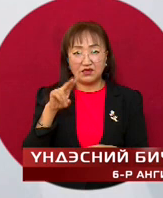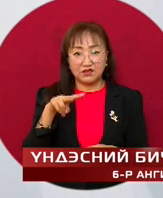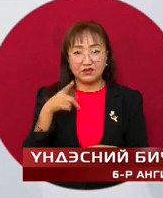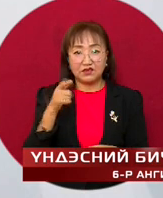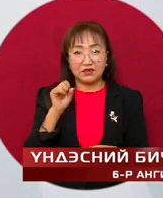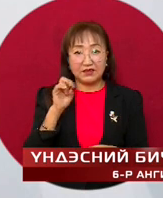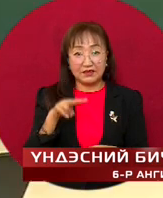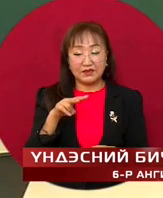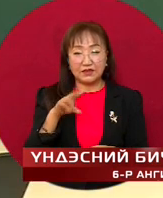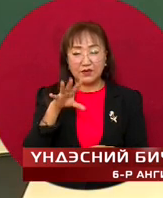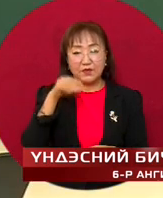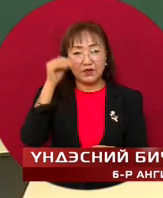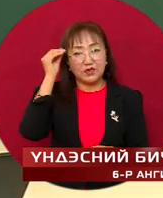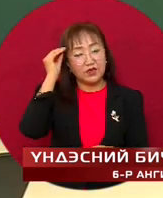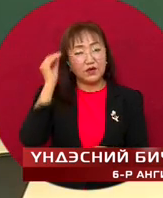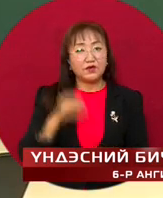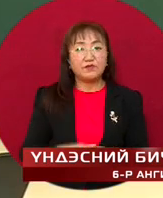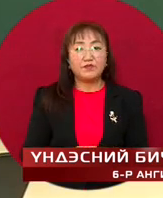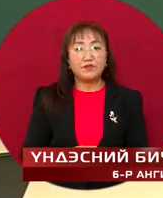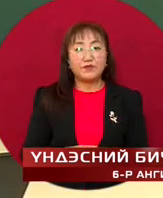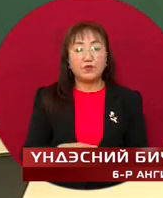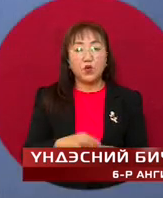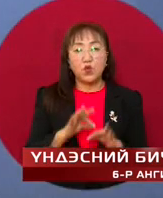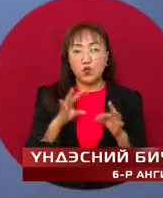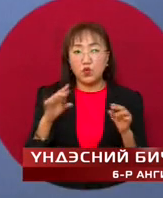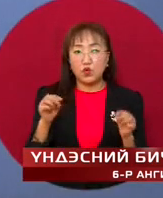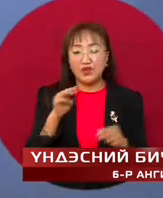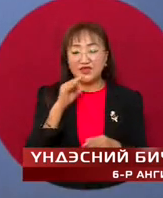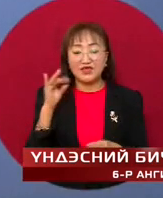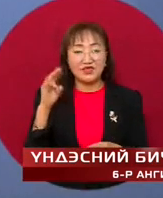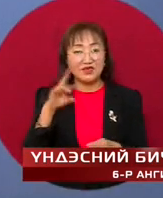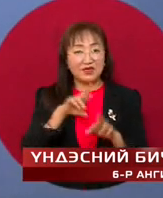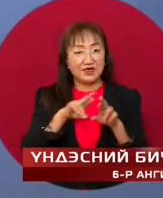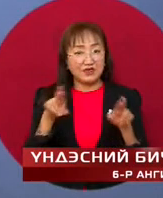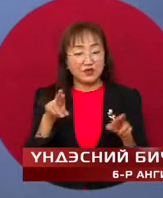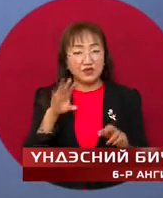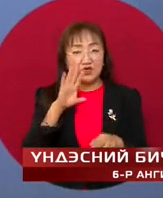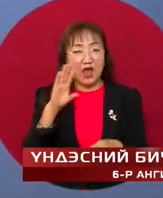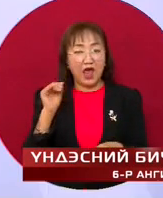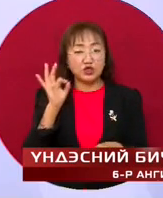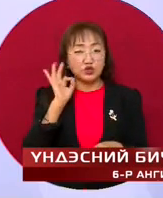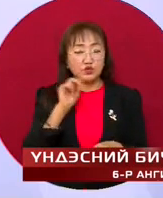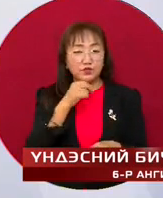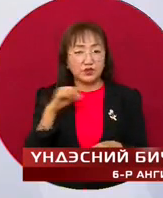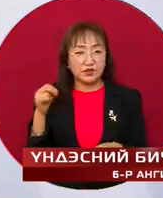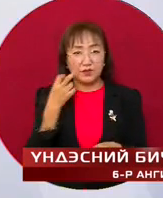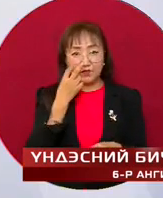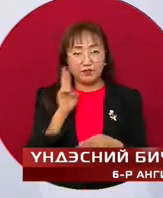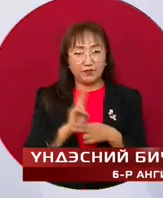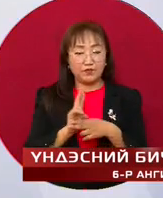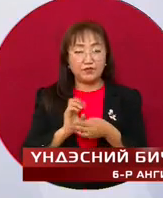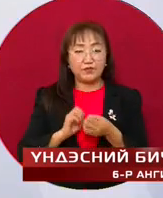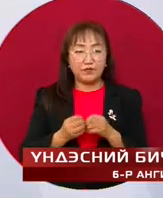бусад тайлбарын хувьд монгол бичигт хэрхэн зөв бичих вэ гэдэг талаар одоо бүгдээрээ хамтдаа дасгал ажиллая.